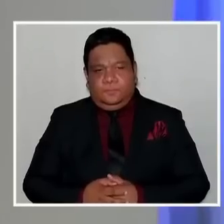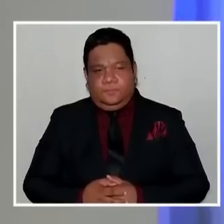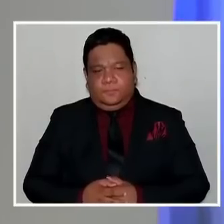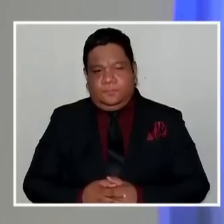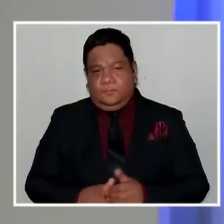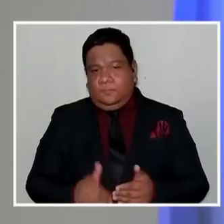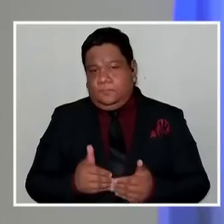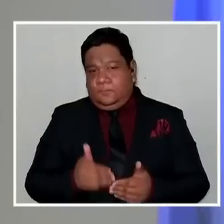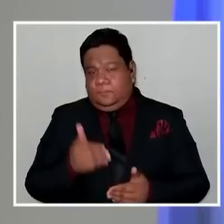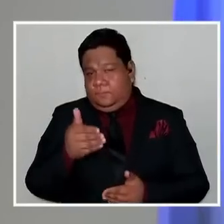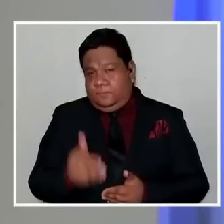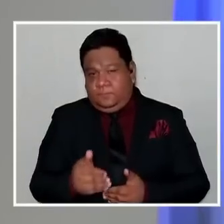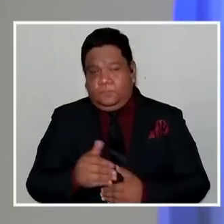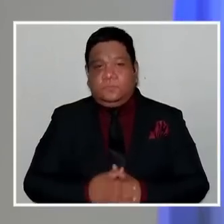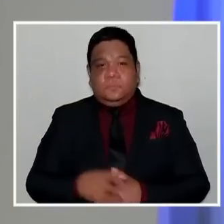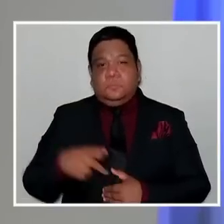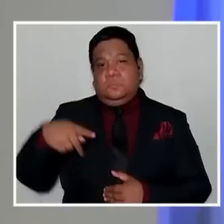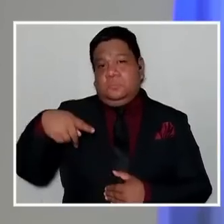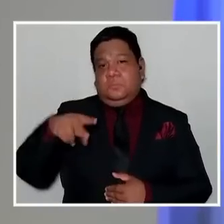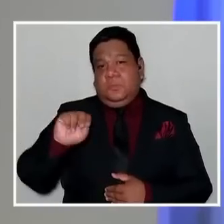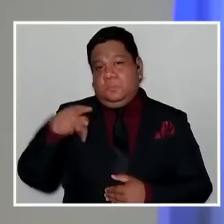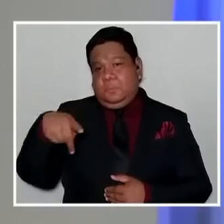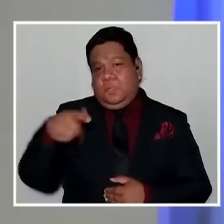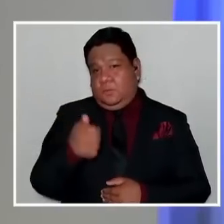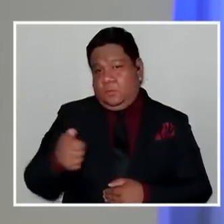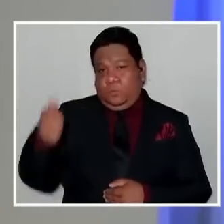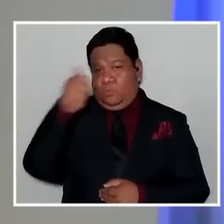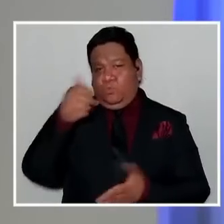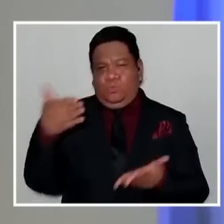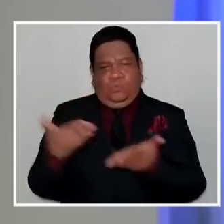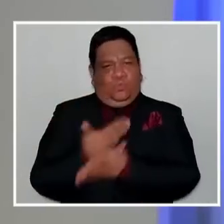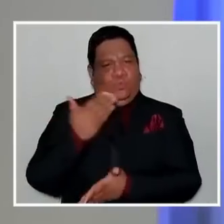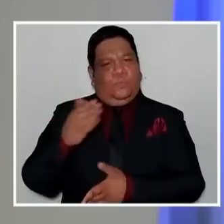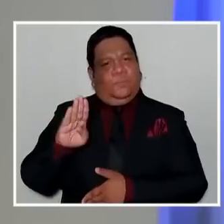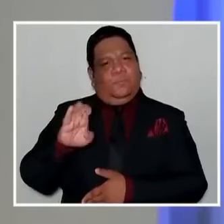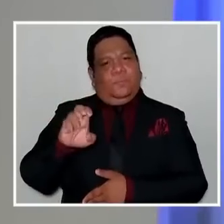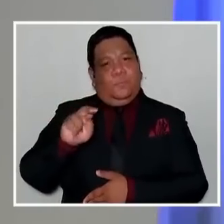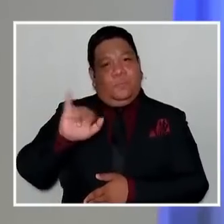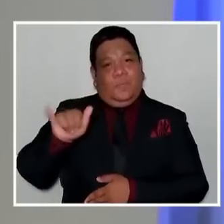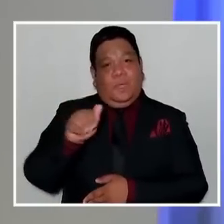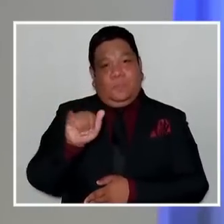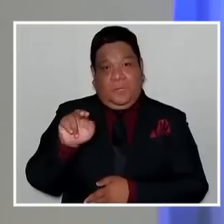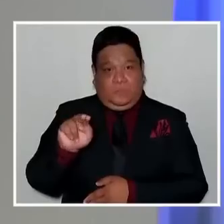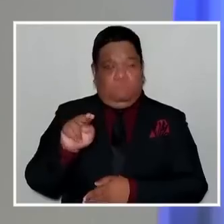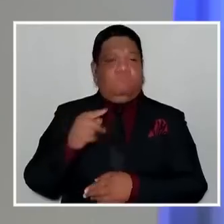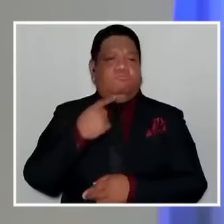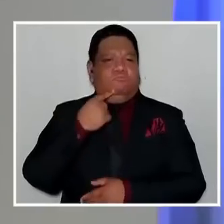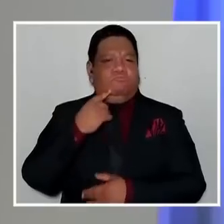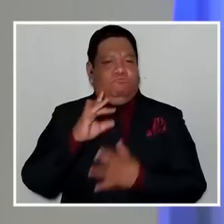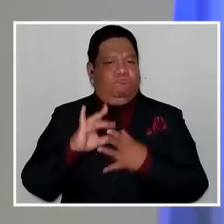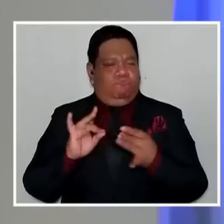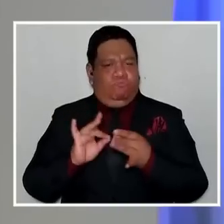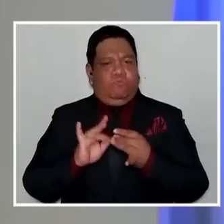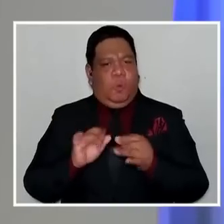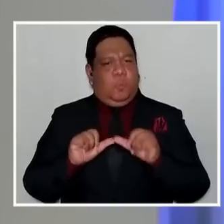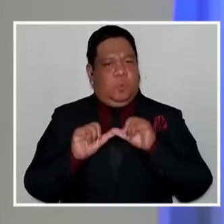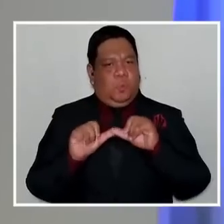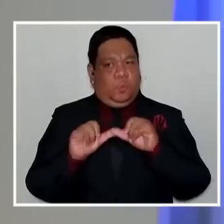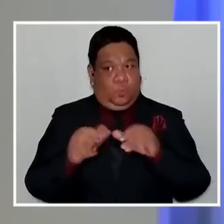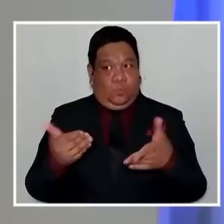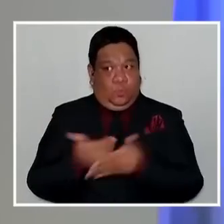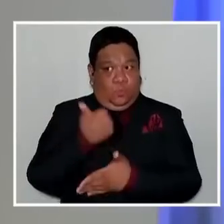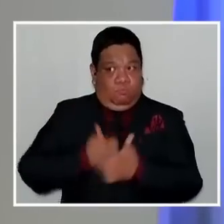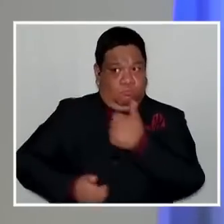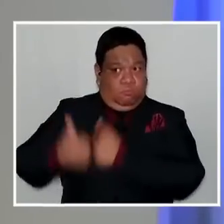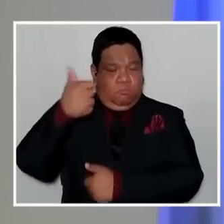Tiniyak ni PNP Chief General Benjamin Acorda Jr. na ipagpapatuloy ng kanyang liderato ang kampanya